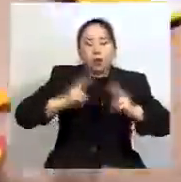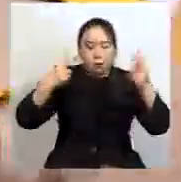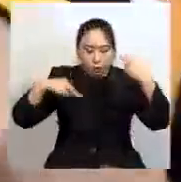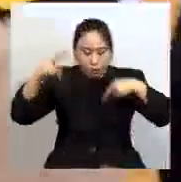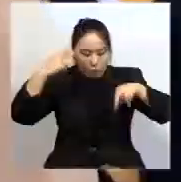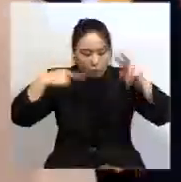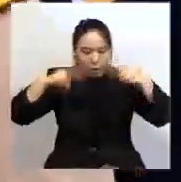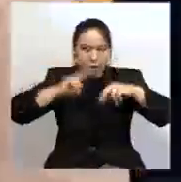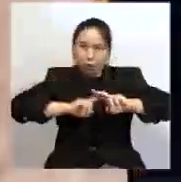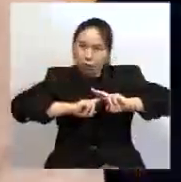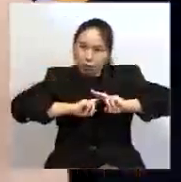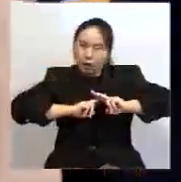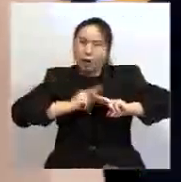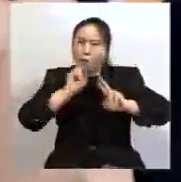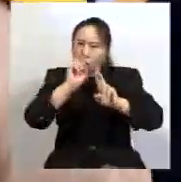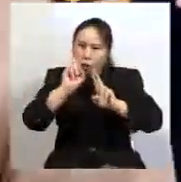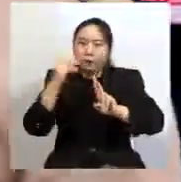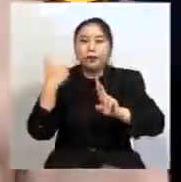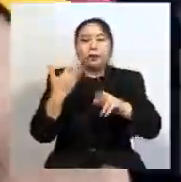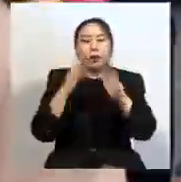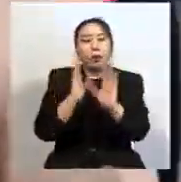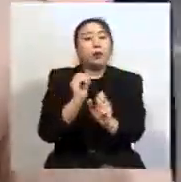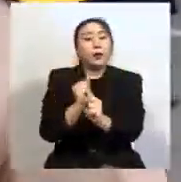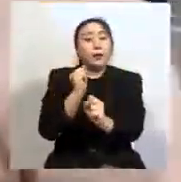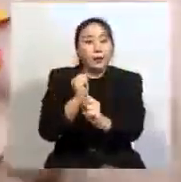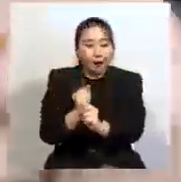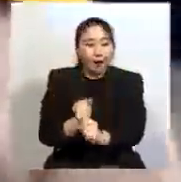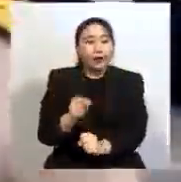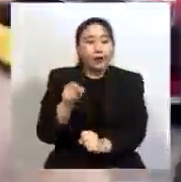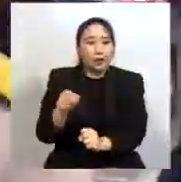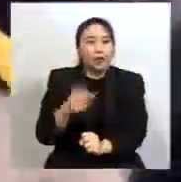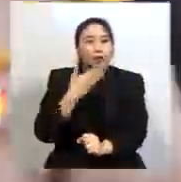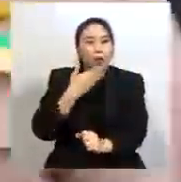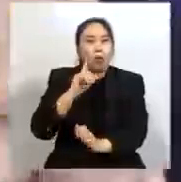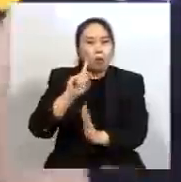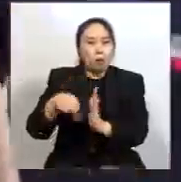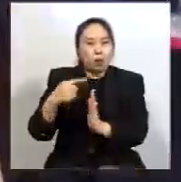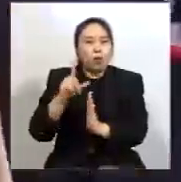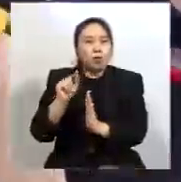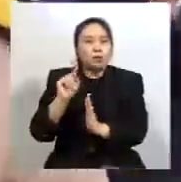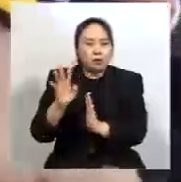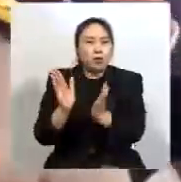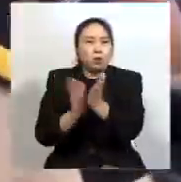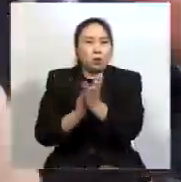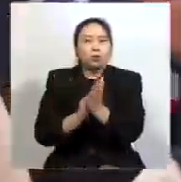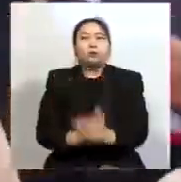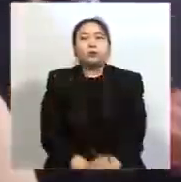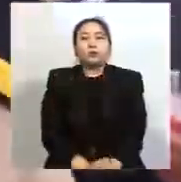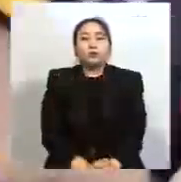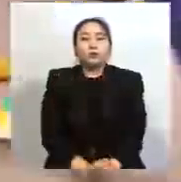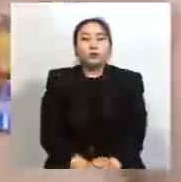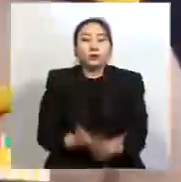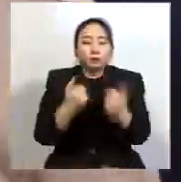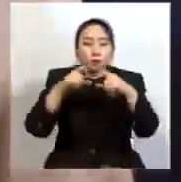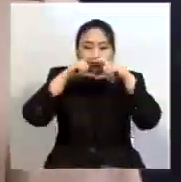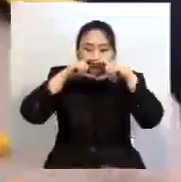สังเกตอาการของตนเองด้วยพร้อมกับชมเชยเจ้าหน้าที่ที่ปฏิบัติงานตลอด24ชั่วโมงส่วนเรื่องของหน้